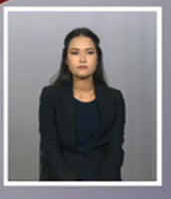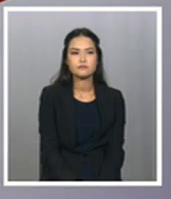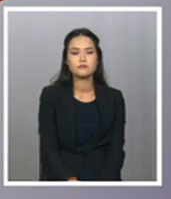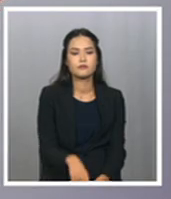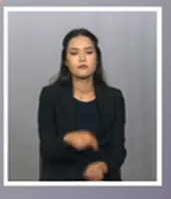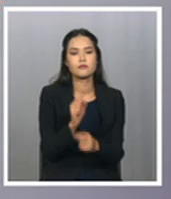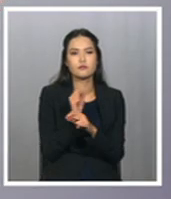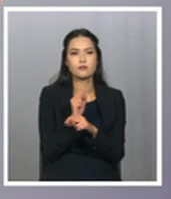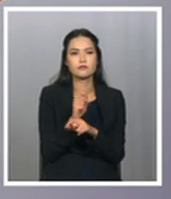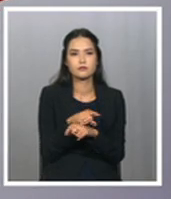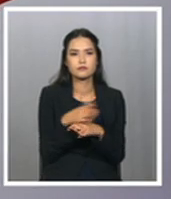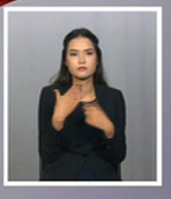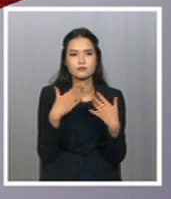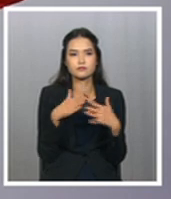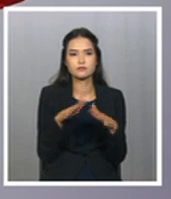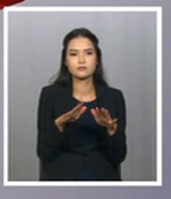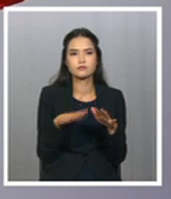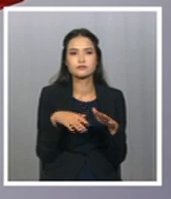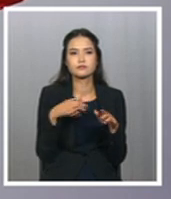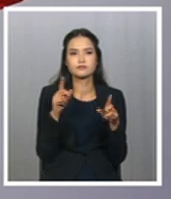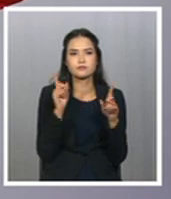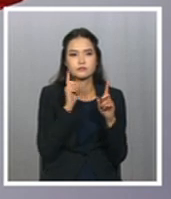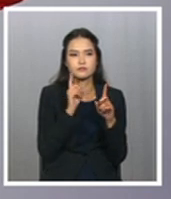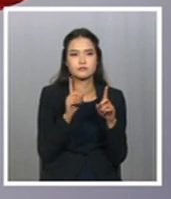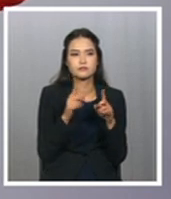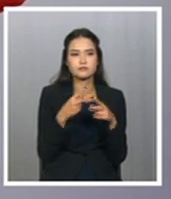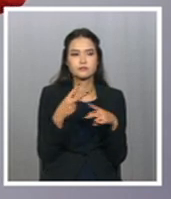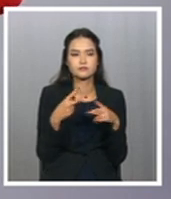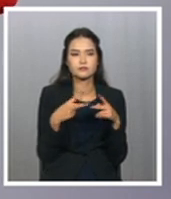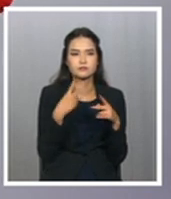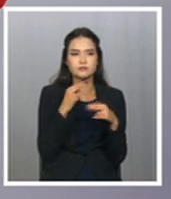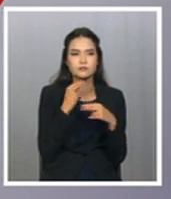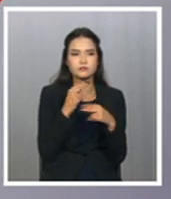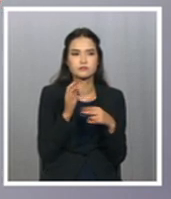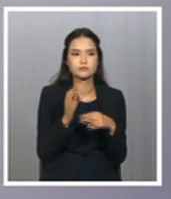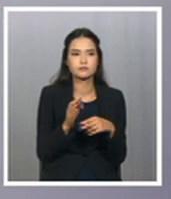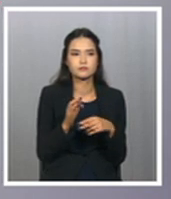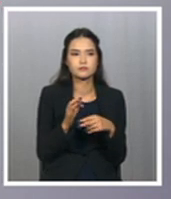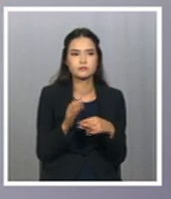Тапсырманы орындап болсаңыздар, әдеттегідей дұрыс жауаппен салыстырып көрейік.